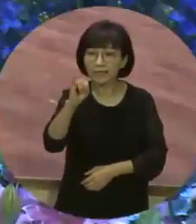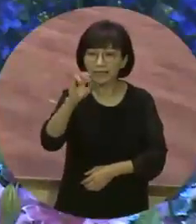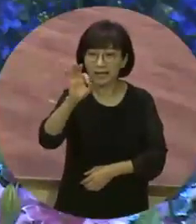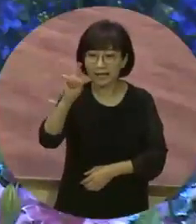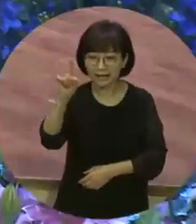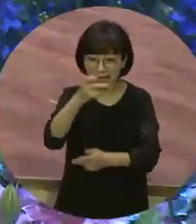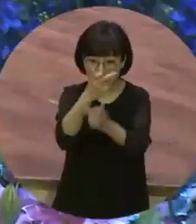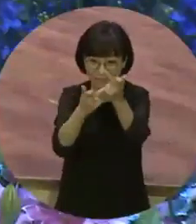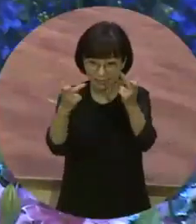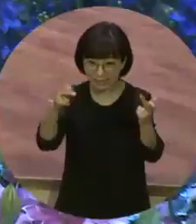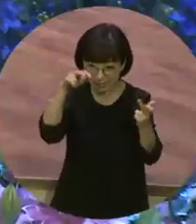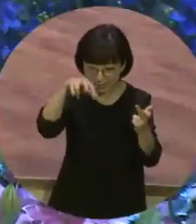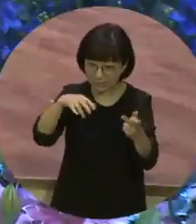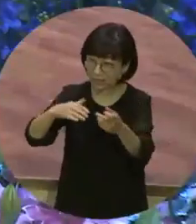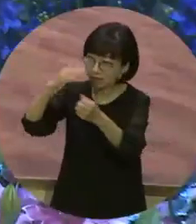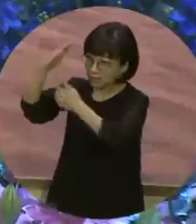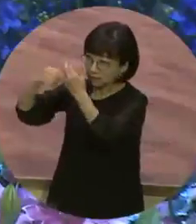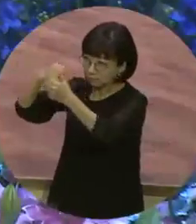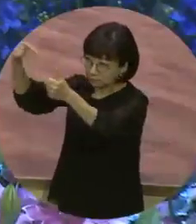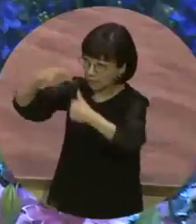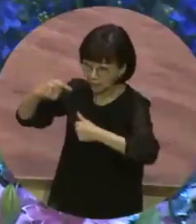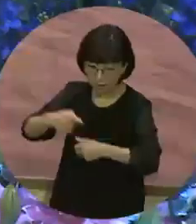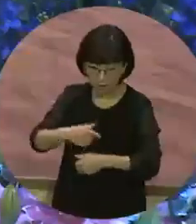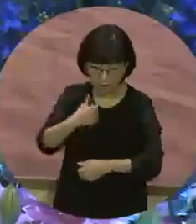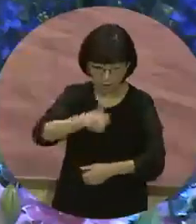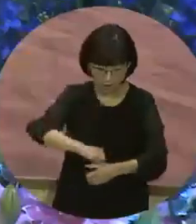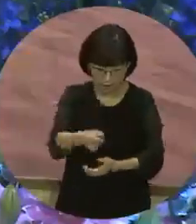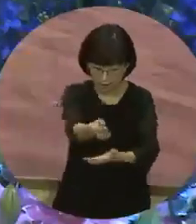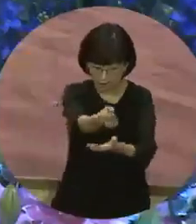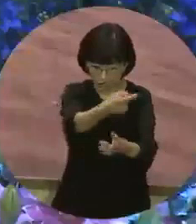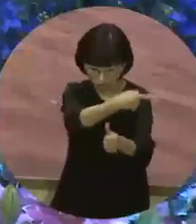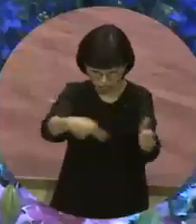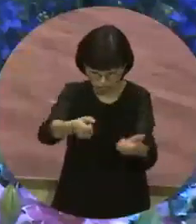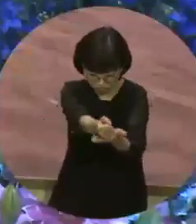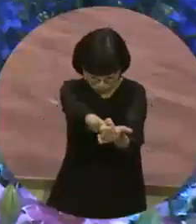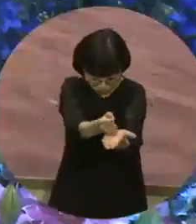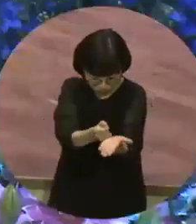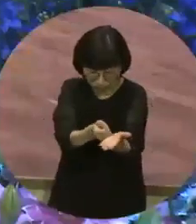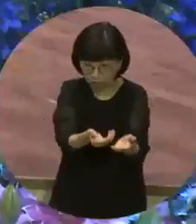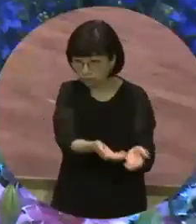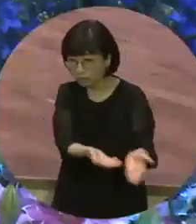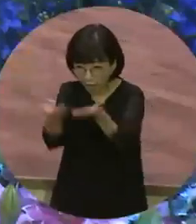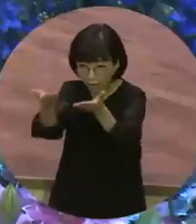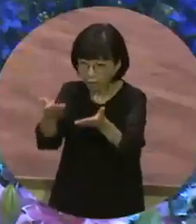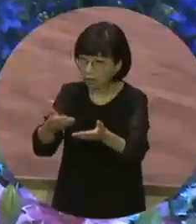절대 순종하는 이 아버지의 이 모습을 그 어려서 보았어요.